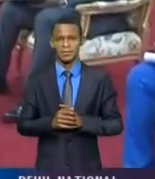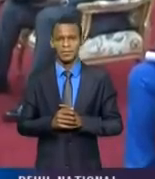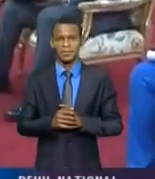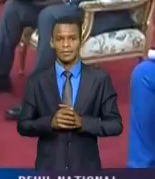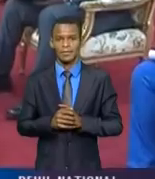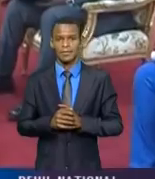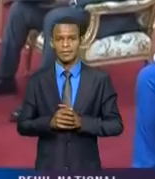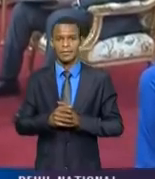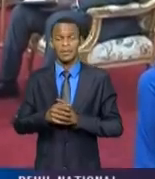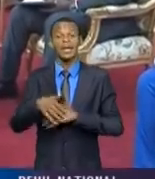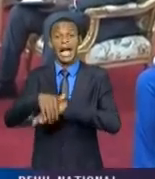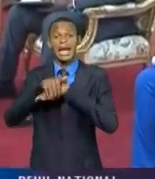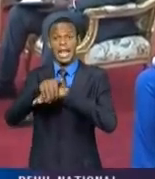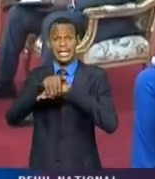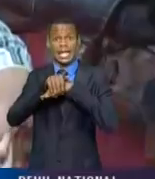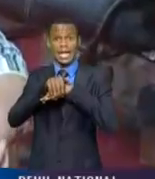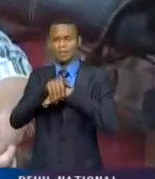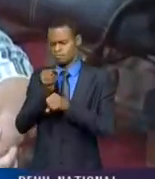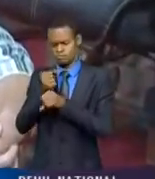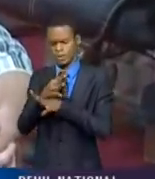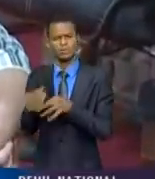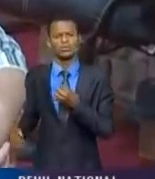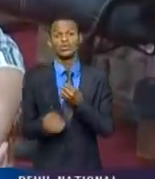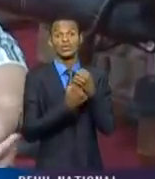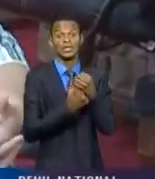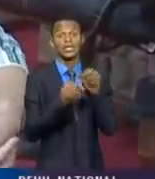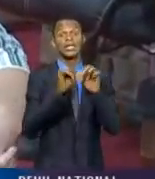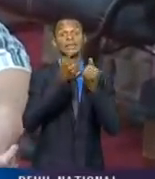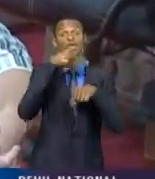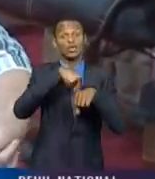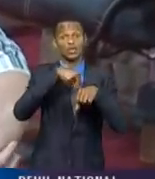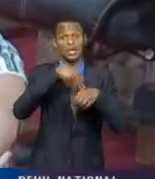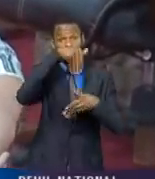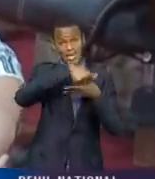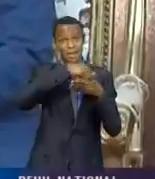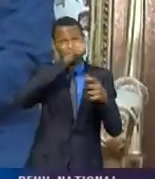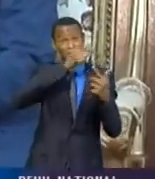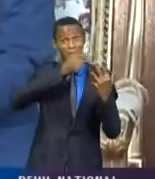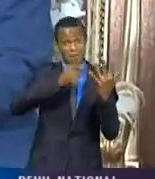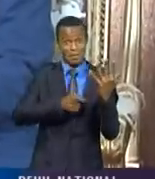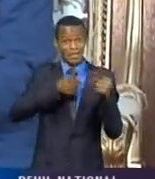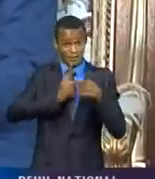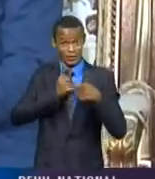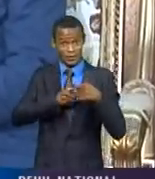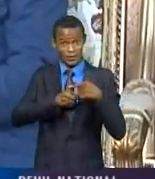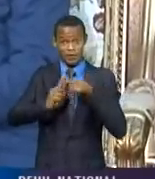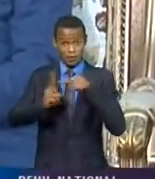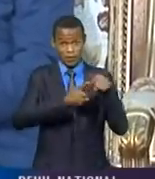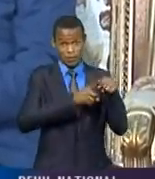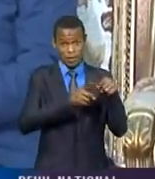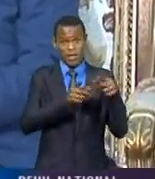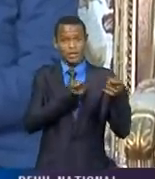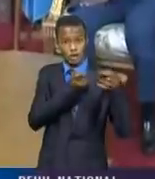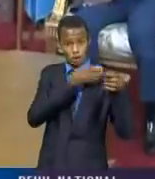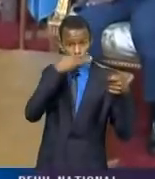disposé à accompagner l'assemblée nationale dans tous les défis qu'elle comptait lever sous la conduite du président christophe moscou des points